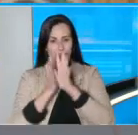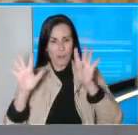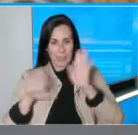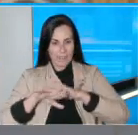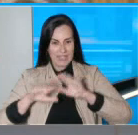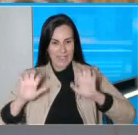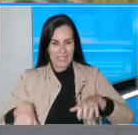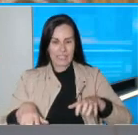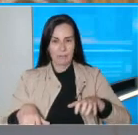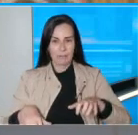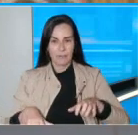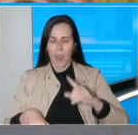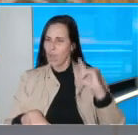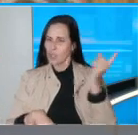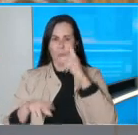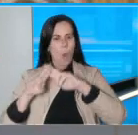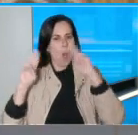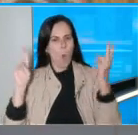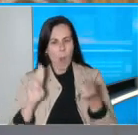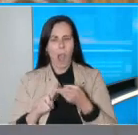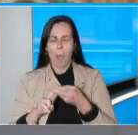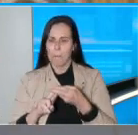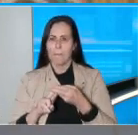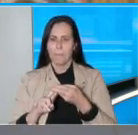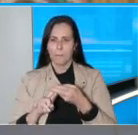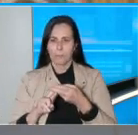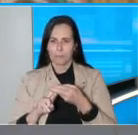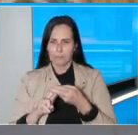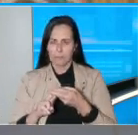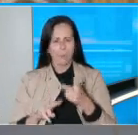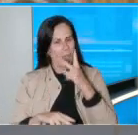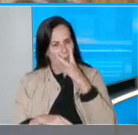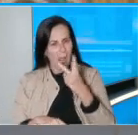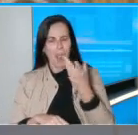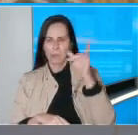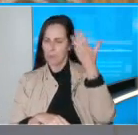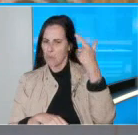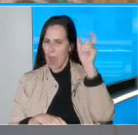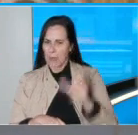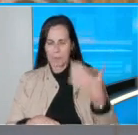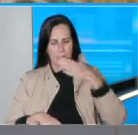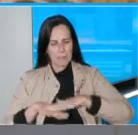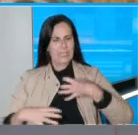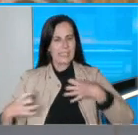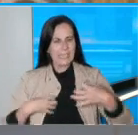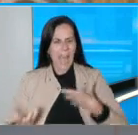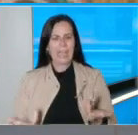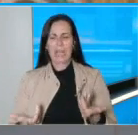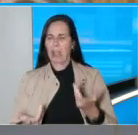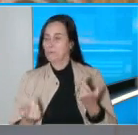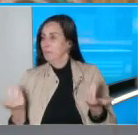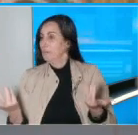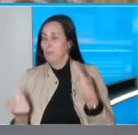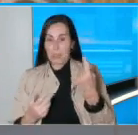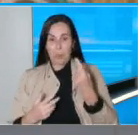אז התקשורת הבינלאומית פתאום נחשפה לשחקן ששיחק תפקיד של נשיא שנקלע